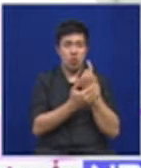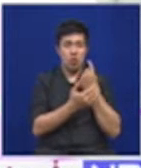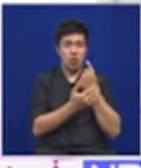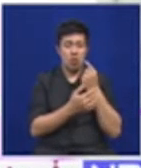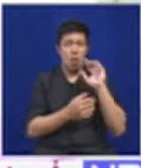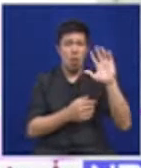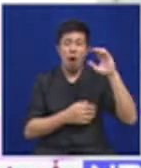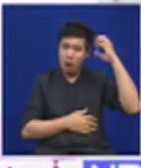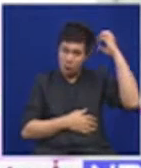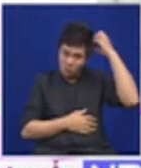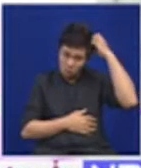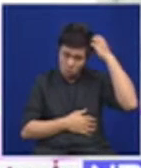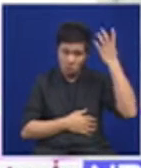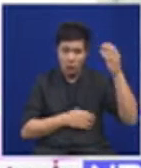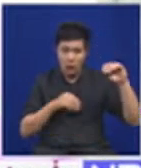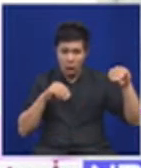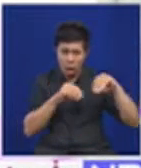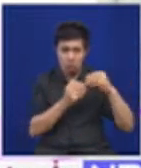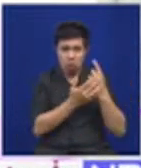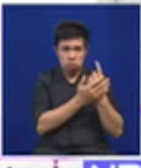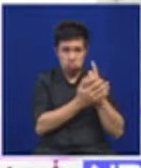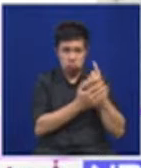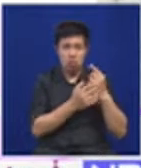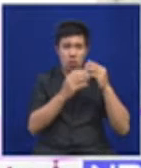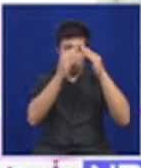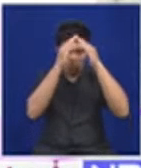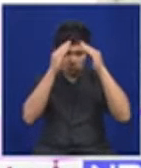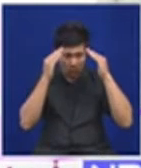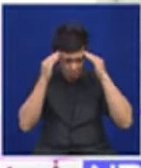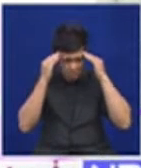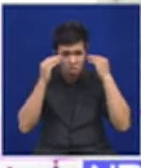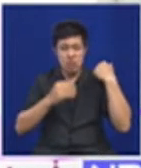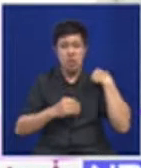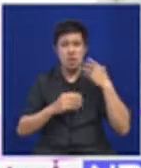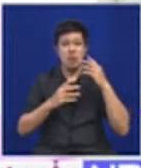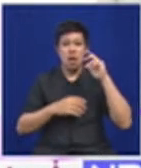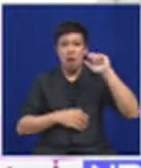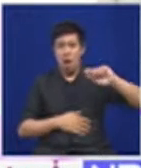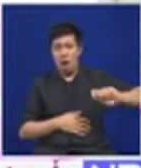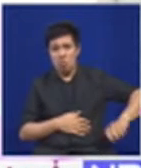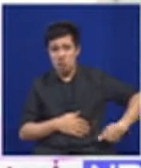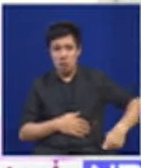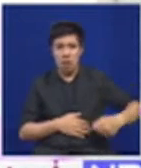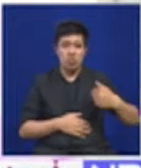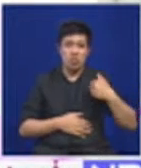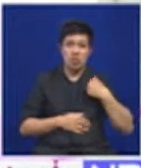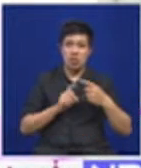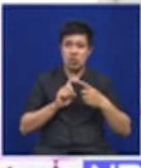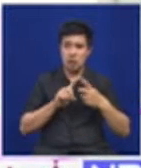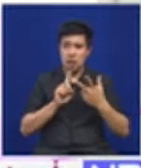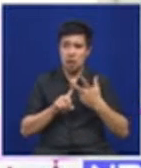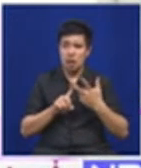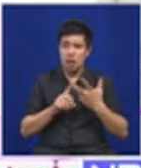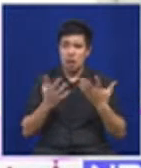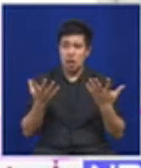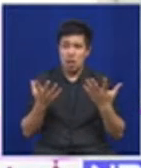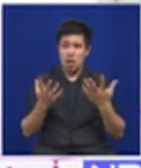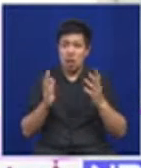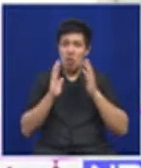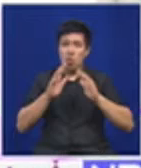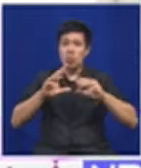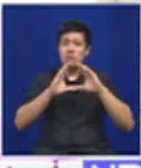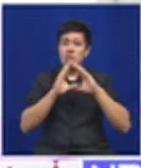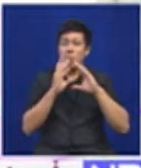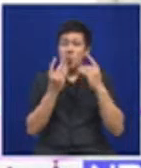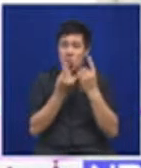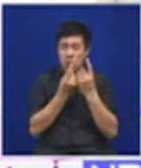งบริกรรมไซเพื่อนบ้านข้างเคียงนะครับเวียดนามแล้วก็กัมพูชาแล้วยังมีพี่น้องชมรมยางพ